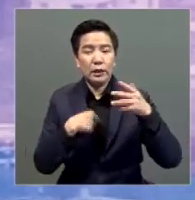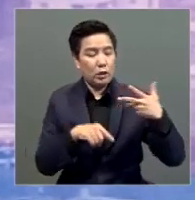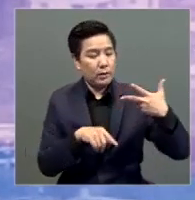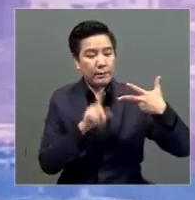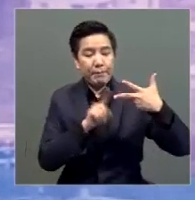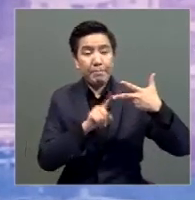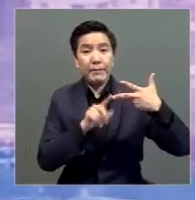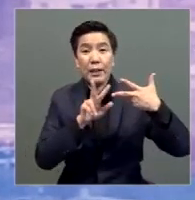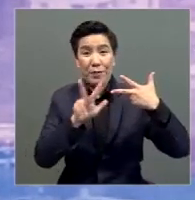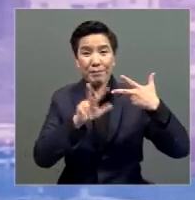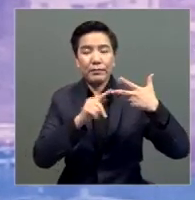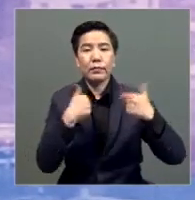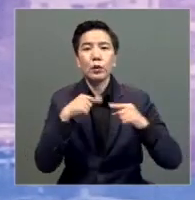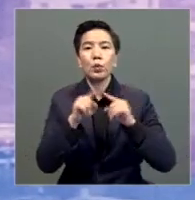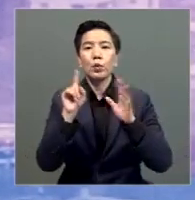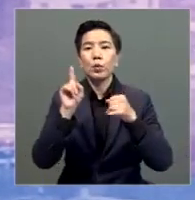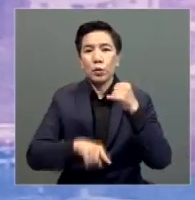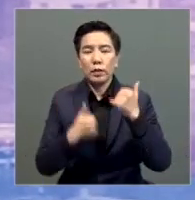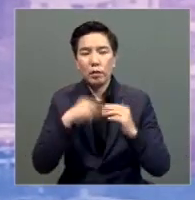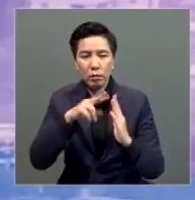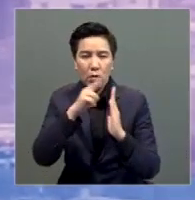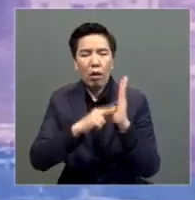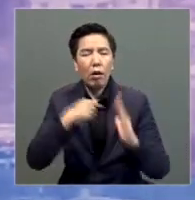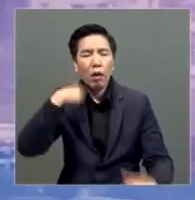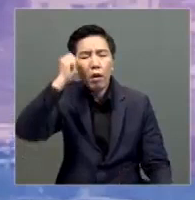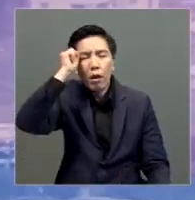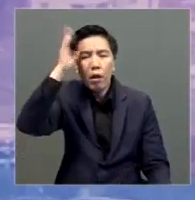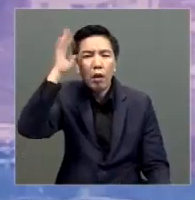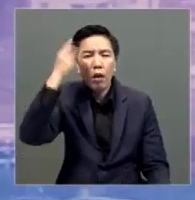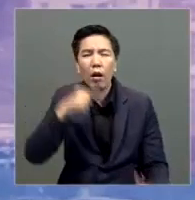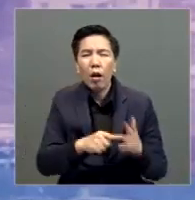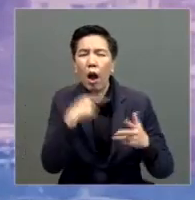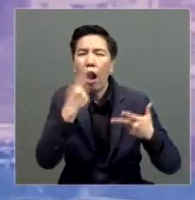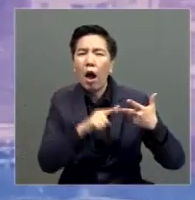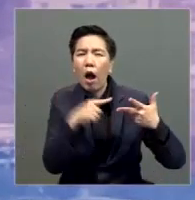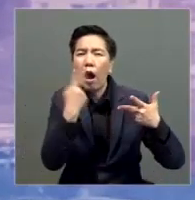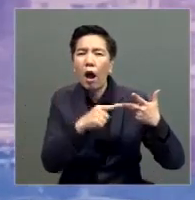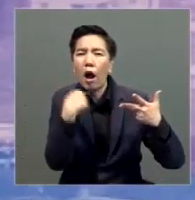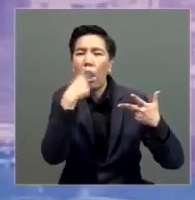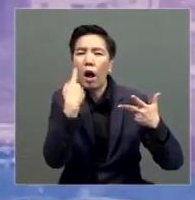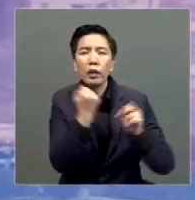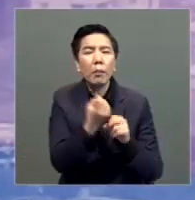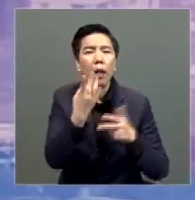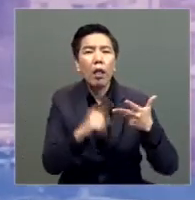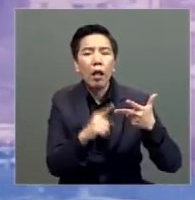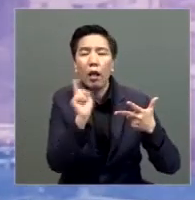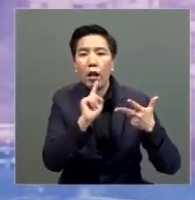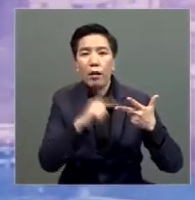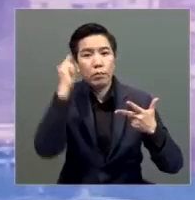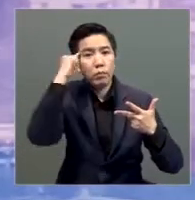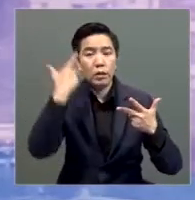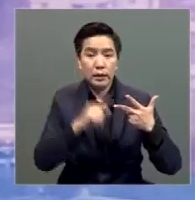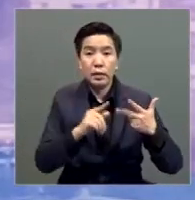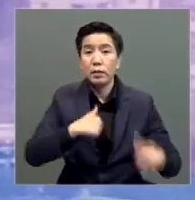ามหลายคนอ่านแล้วก็ไม่รู้เรื่องว่าพูดถึงใครให้ทำอะไรเขาบอกว่า